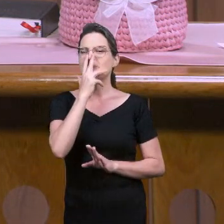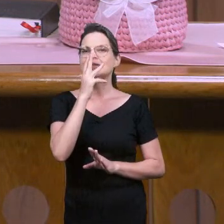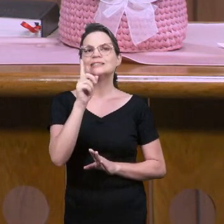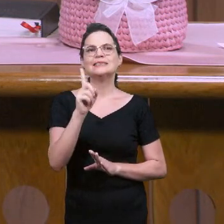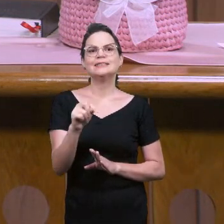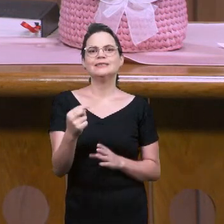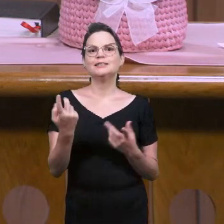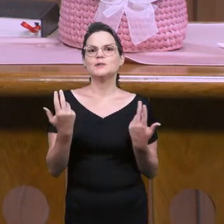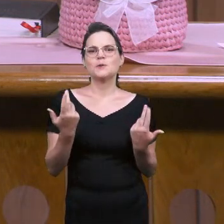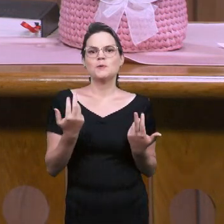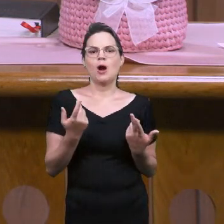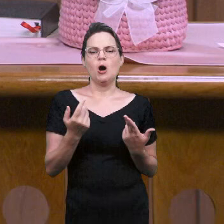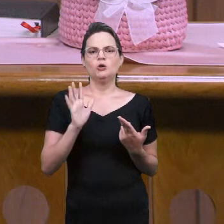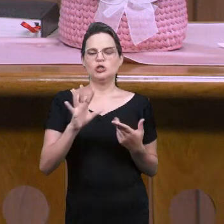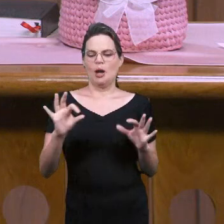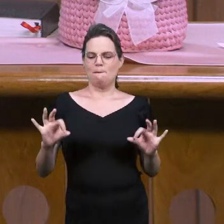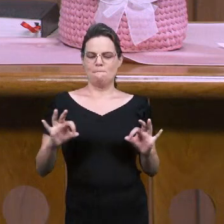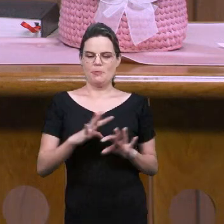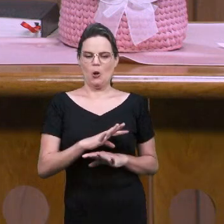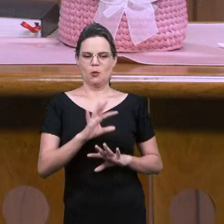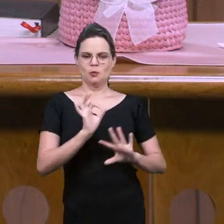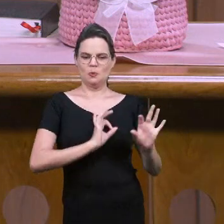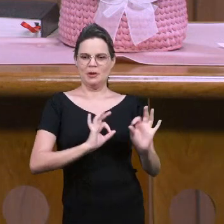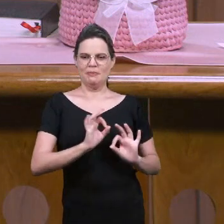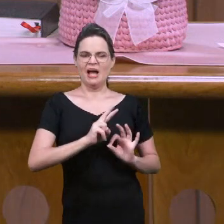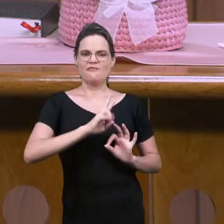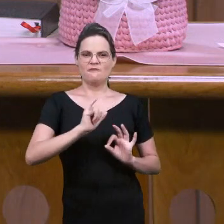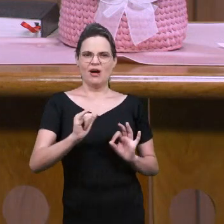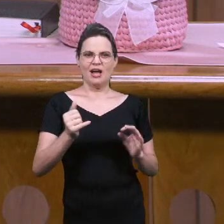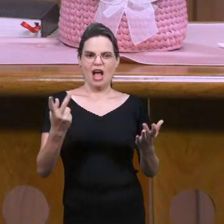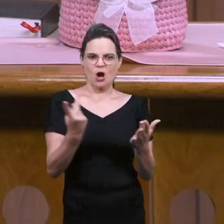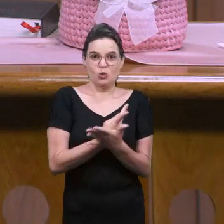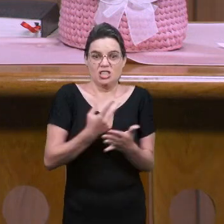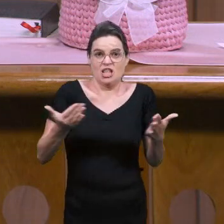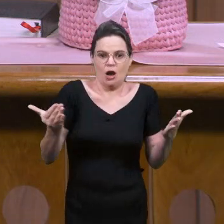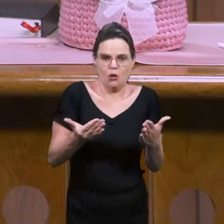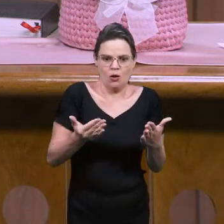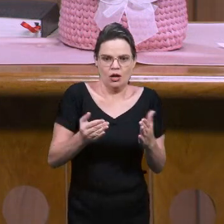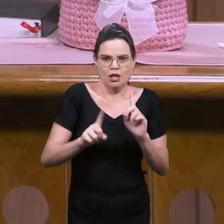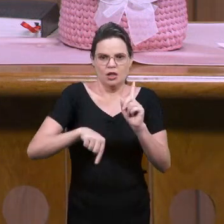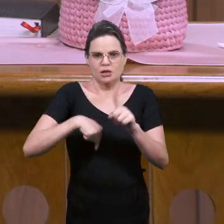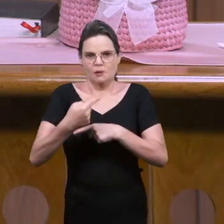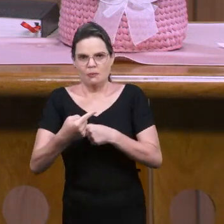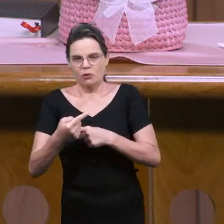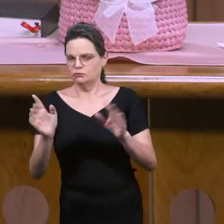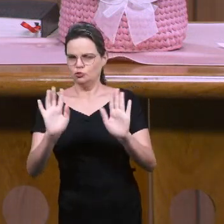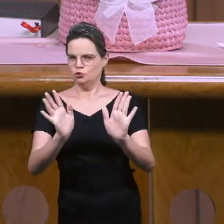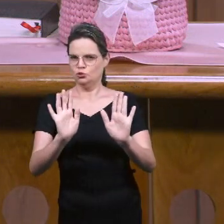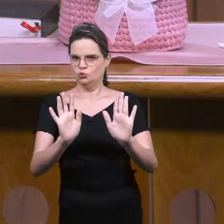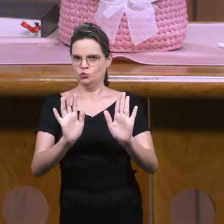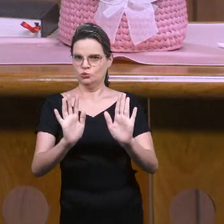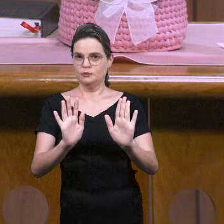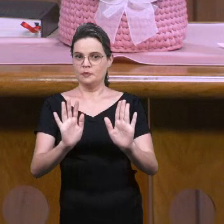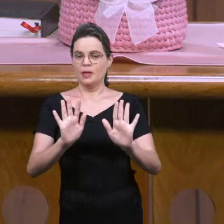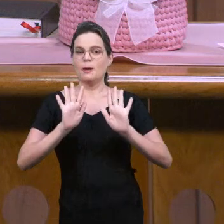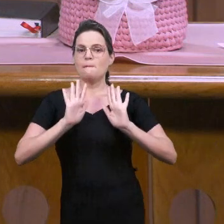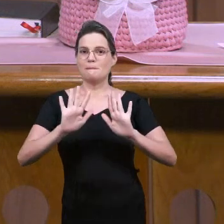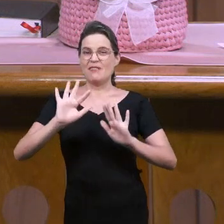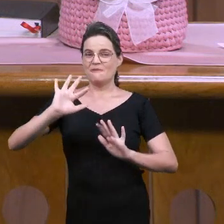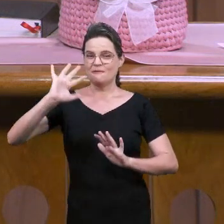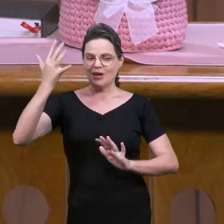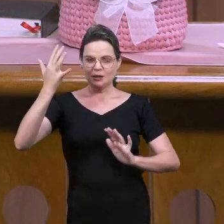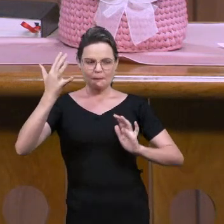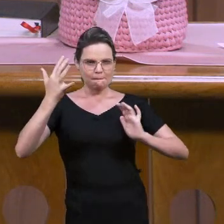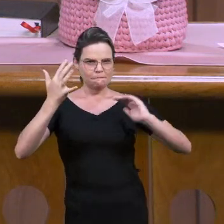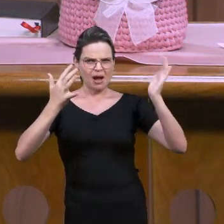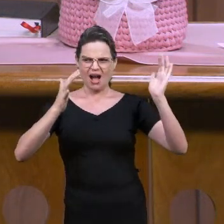dire quelque chose préparé, et cela va se passer maintenant, l'autre chose après. Non, les